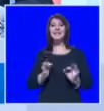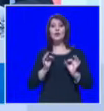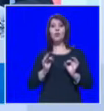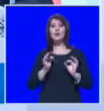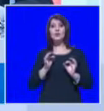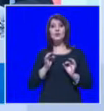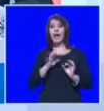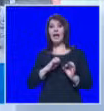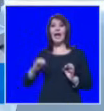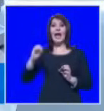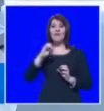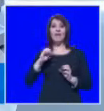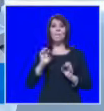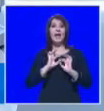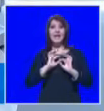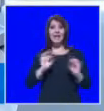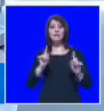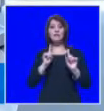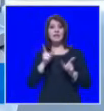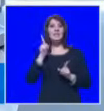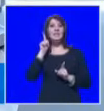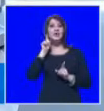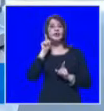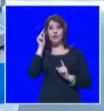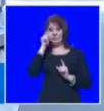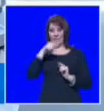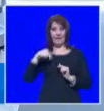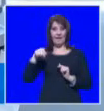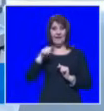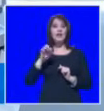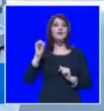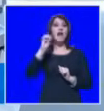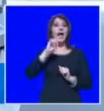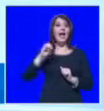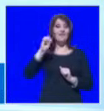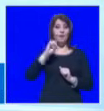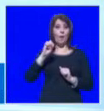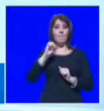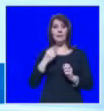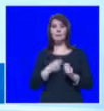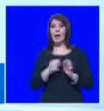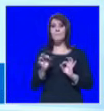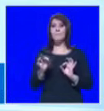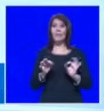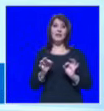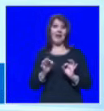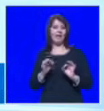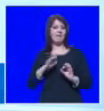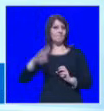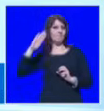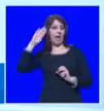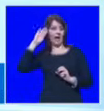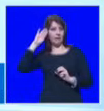най-важните послания, което трябва да се чуе ясно в България, е, че Европа модернизира своята армия.